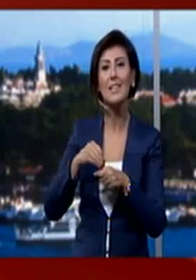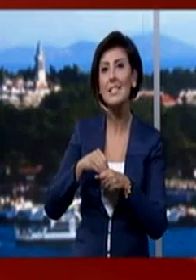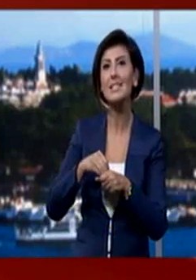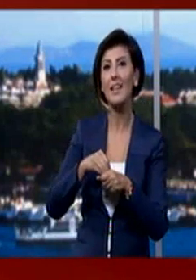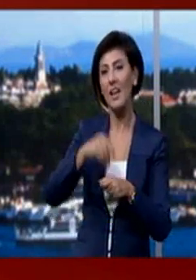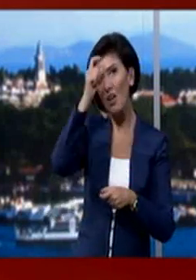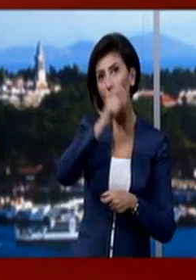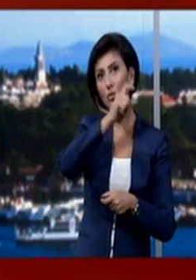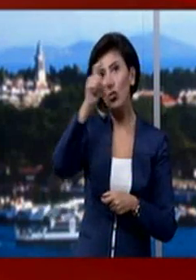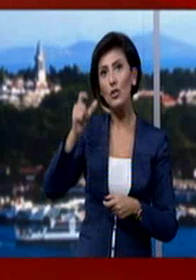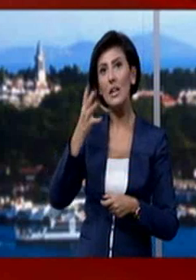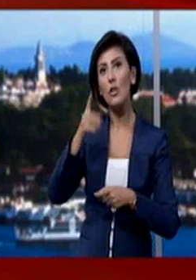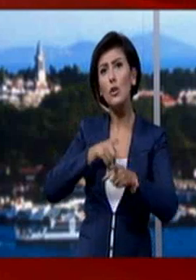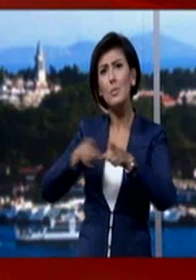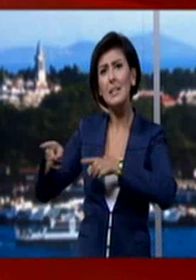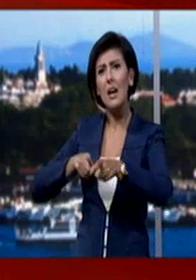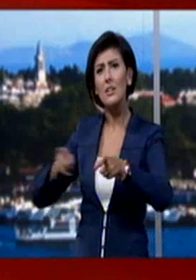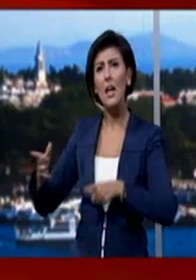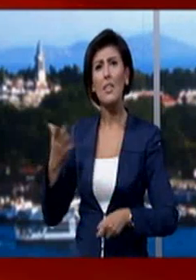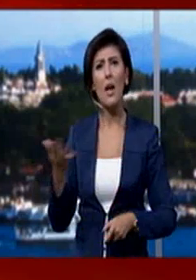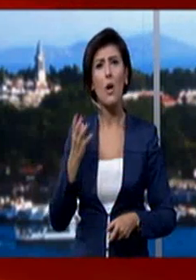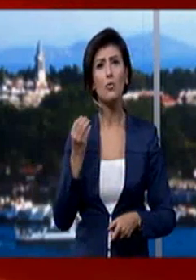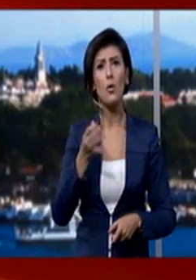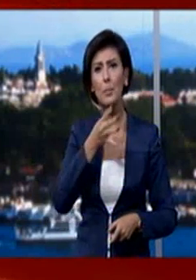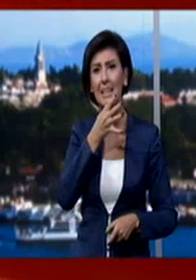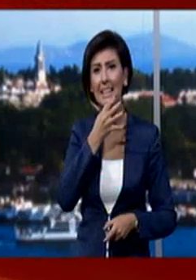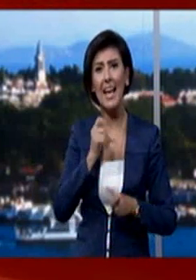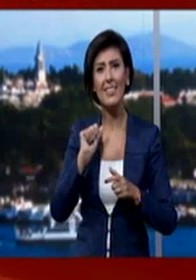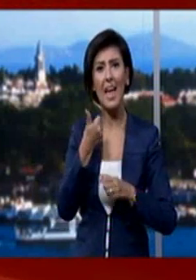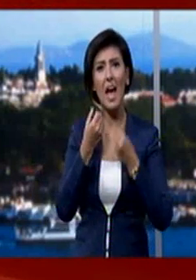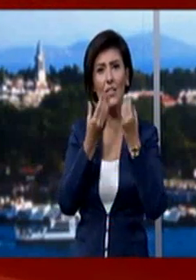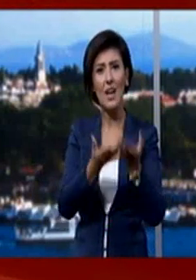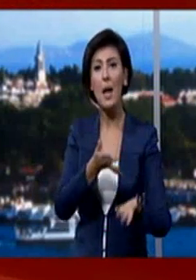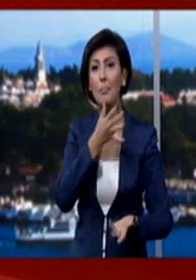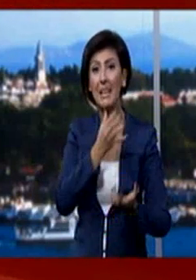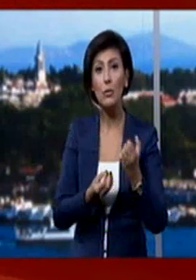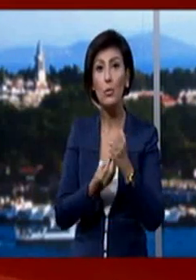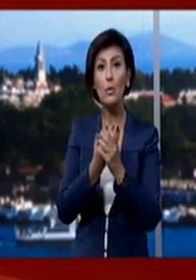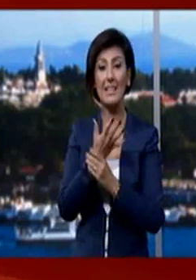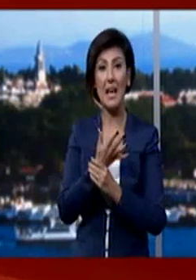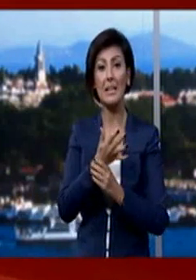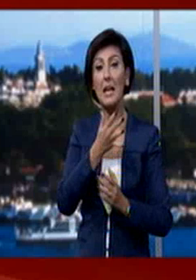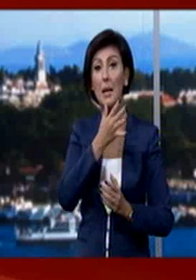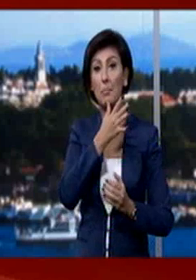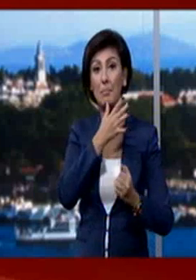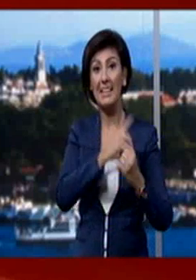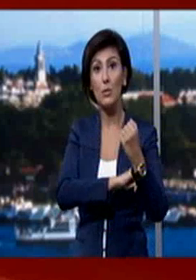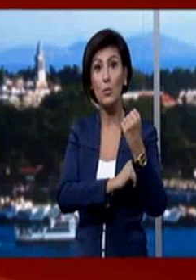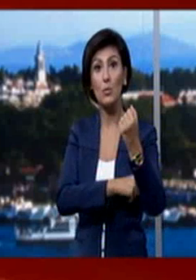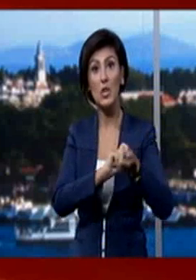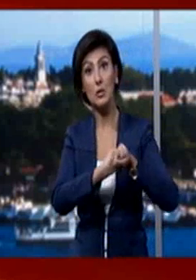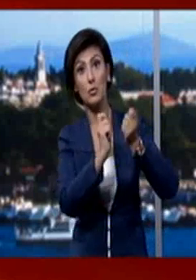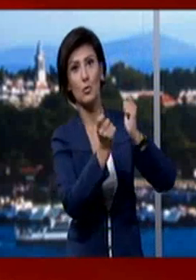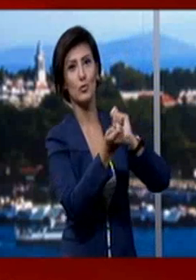içerisinde Türkiye'nin dört bir yanında daha çok bilgiye değer veren, bilgi üreten ve bilgiyi